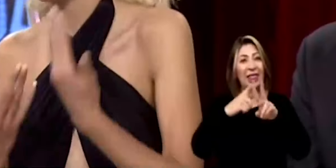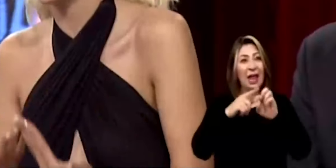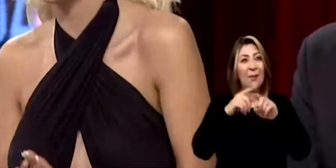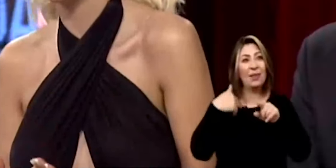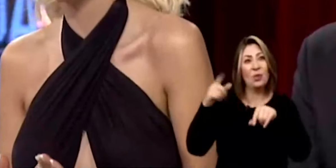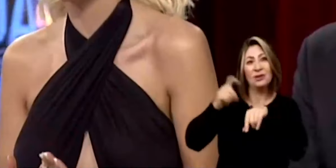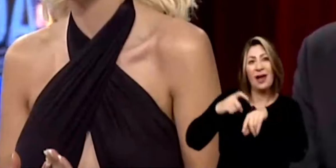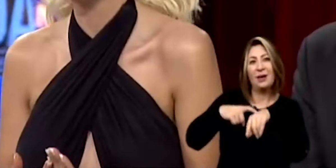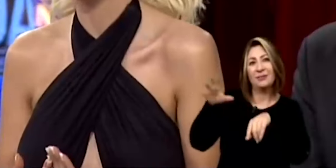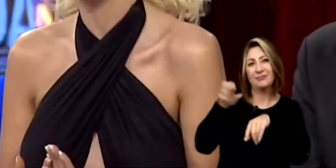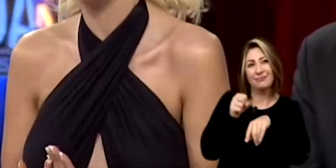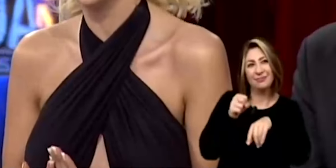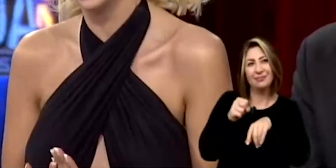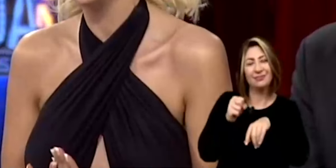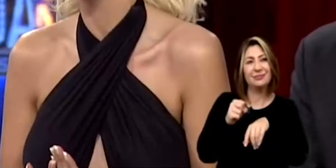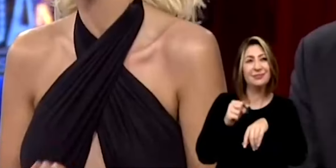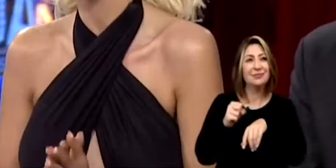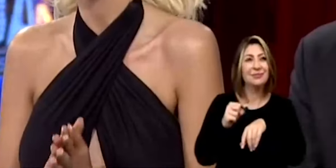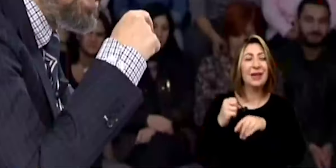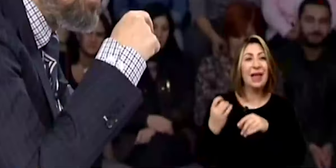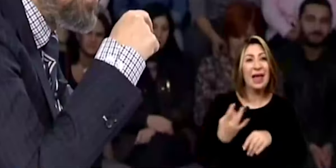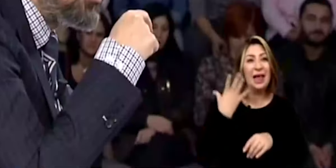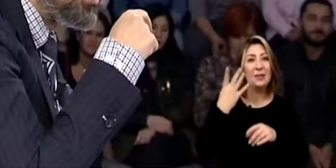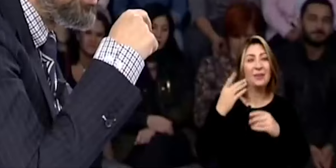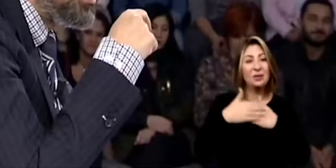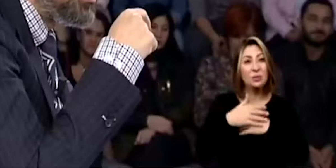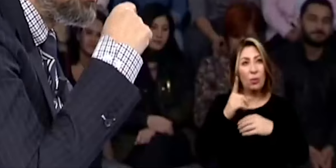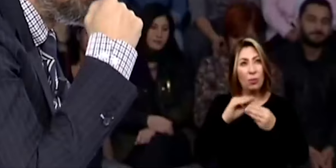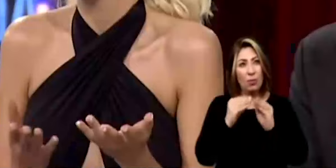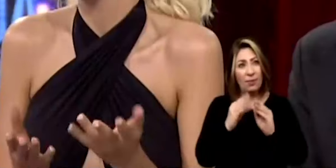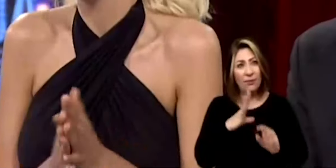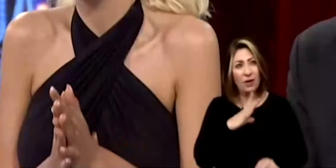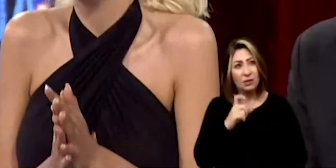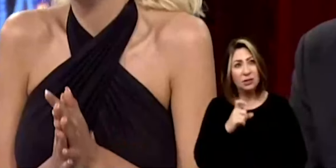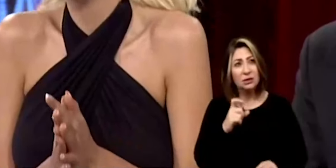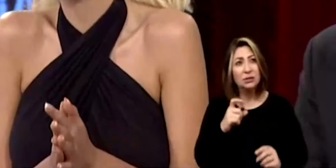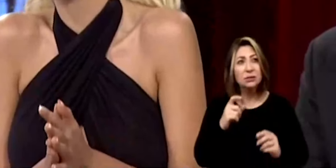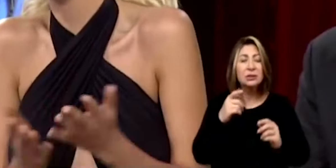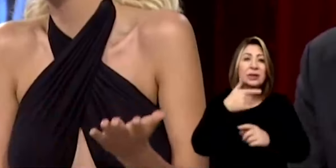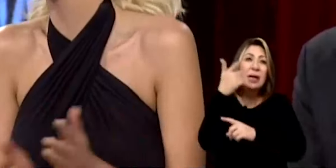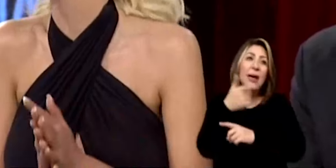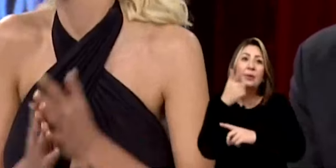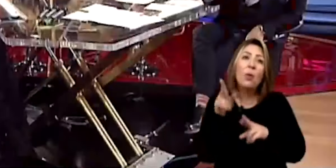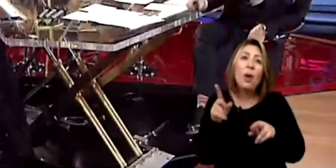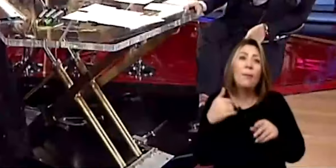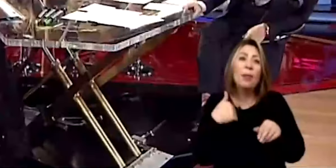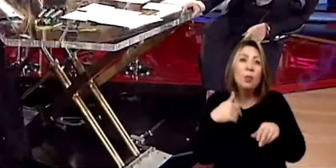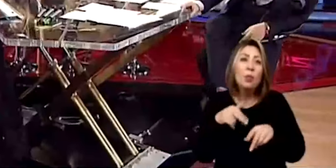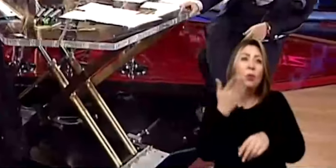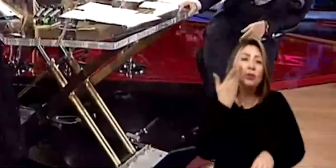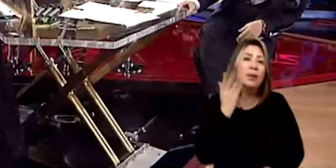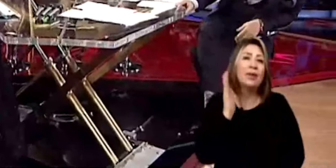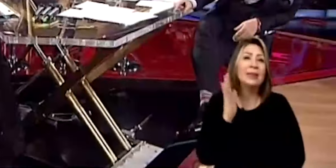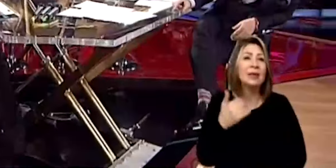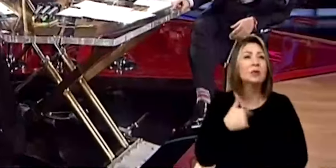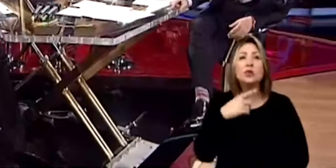de orada Hande Yener'i canlandırıyordum. Eğlendiğim Hande gece. Hande Yener'de böyle bir problem mi var? Durmuyordur. klibinde öyleydi. Öyle yürüyordu ve benim de hoşuma gitti